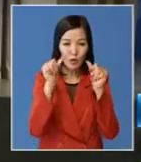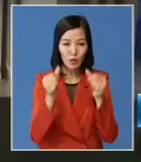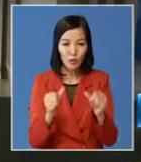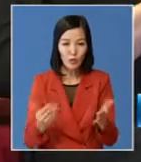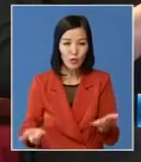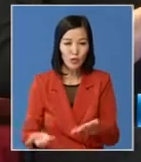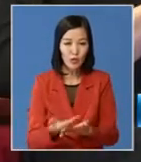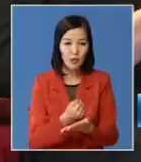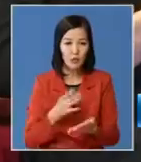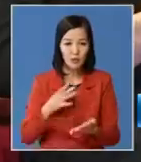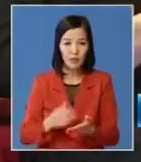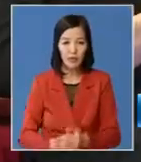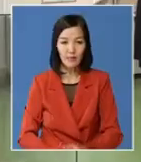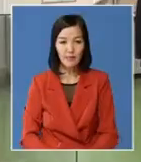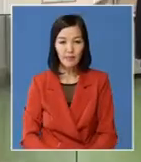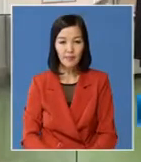қайтты.